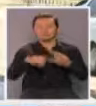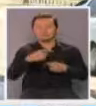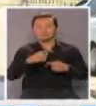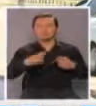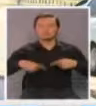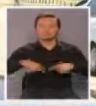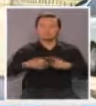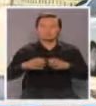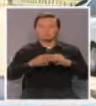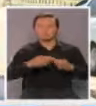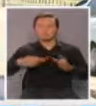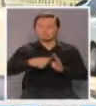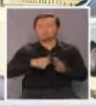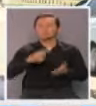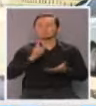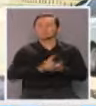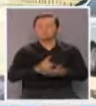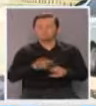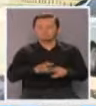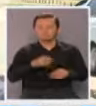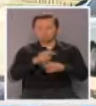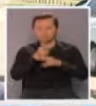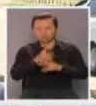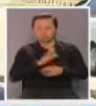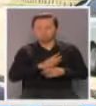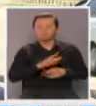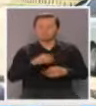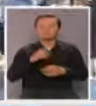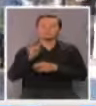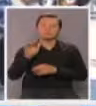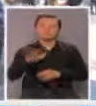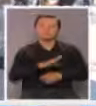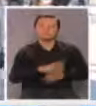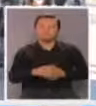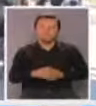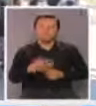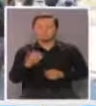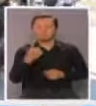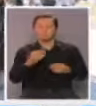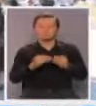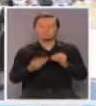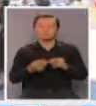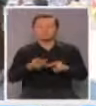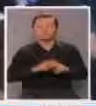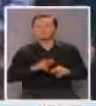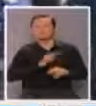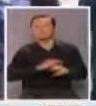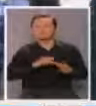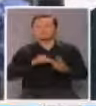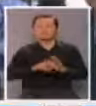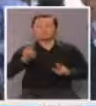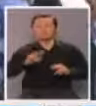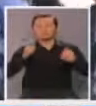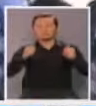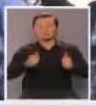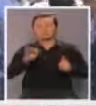и секций и должны платить. Я отправил видео ответственным лицам. Еще одна проблема – работа установленных информационных